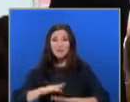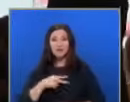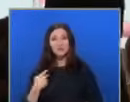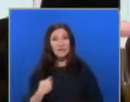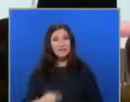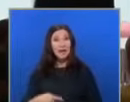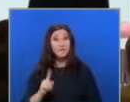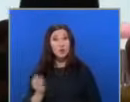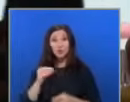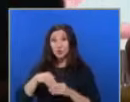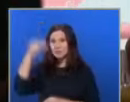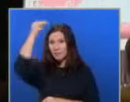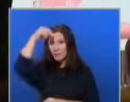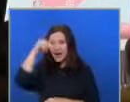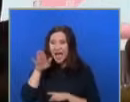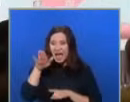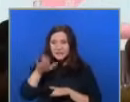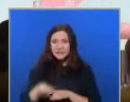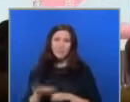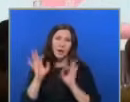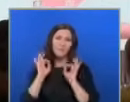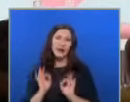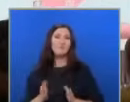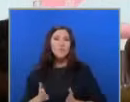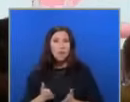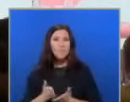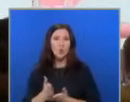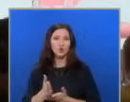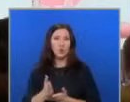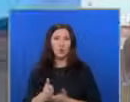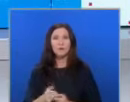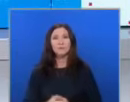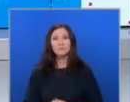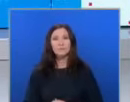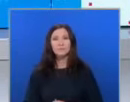която участва и България, е стъпка в правилната посока.